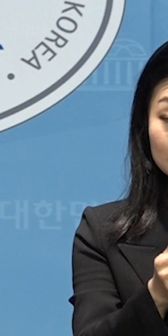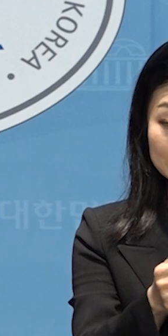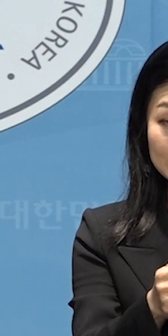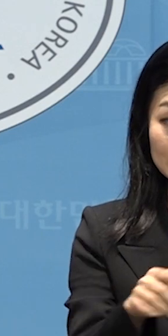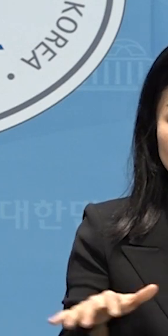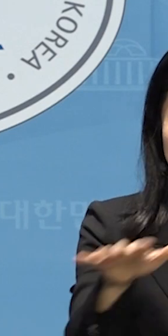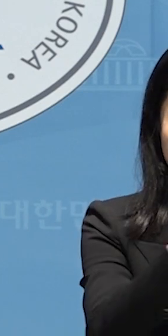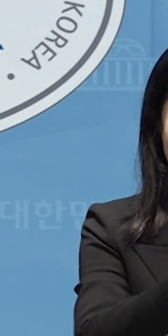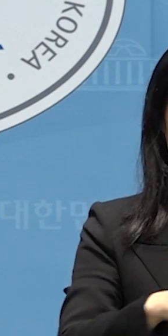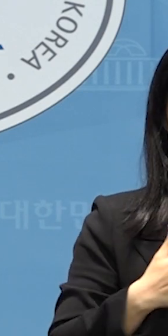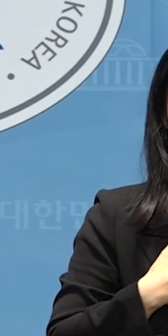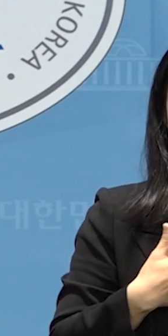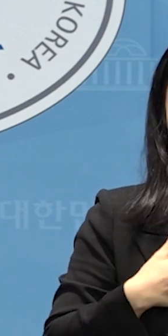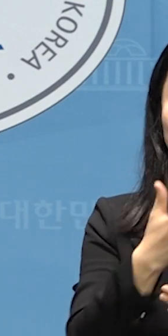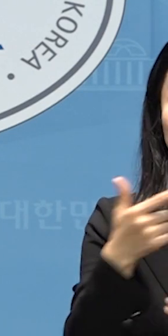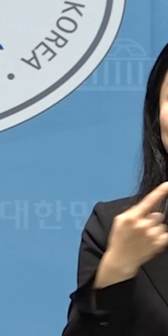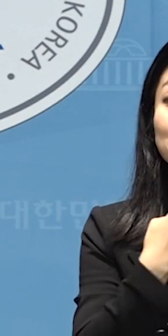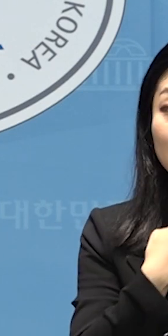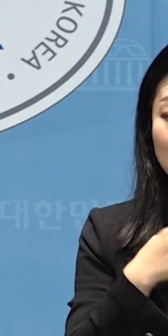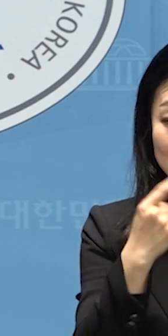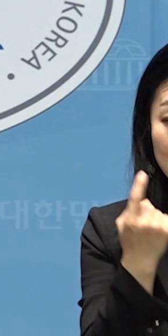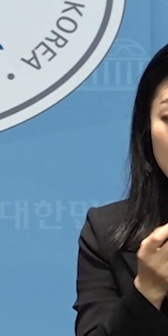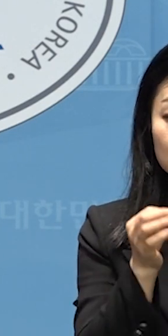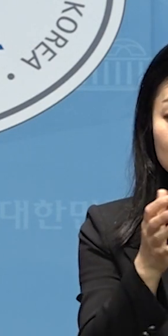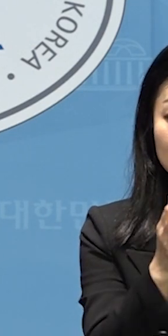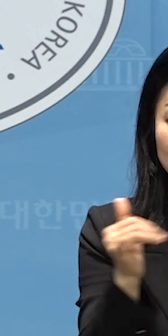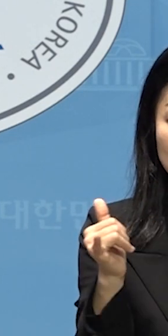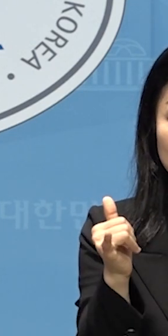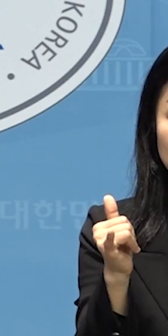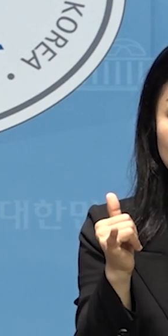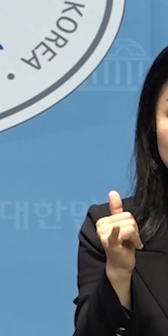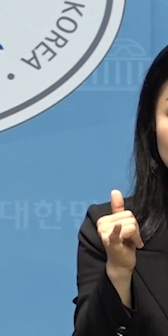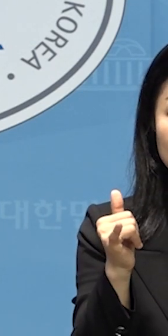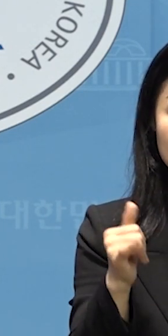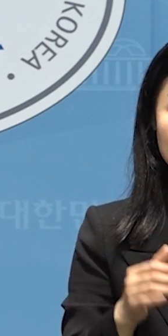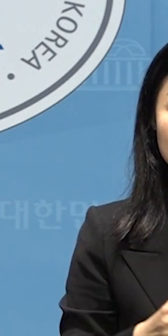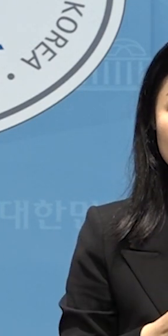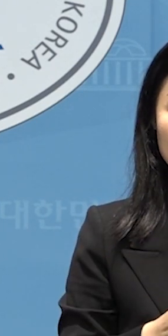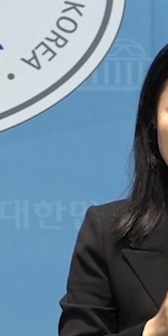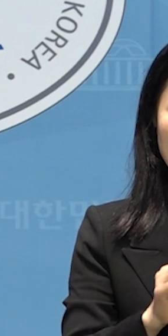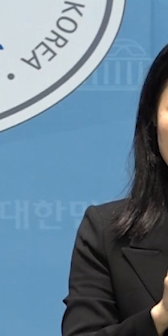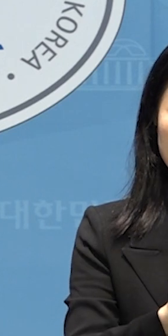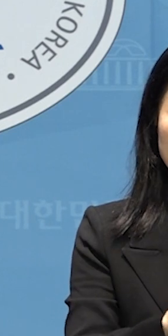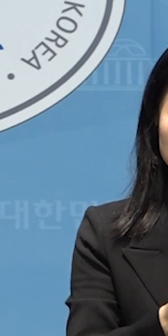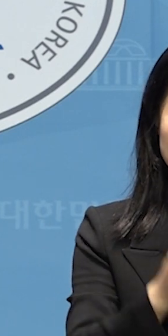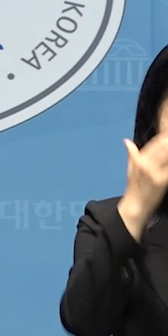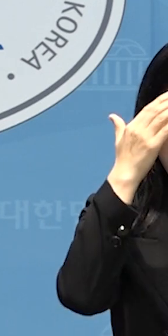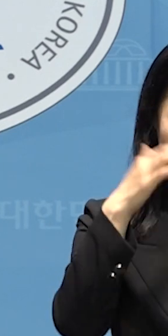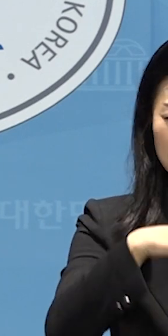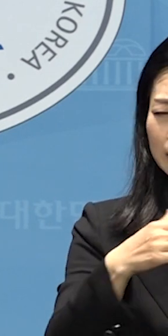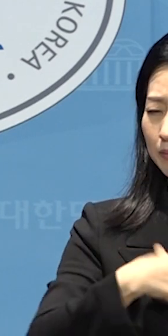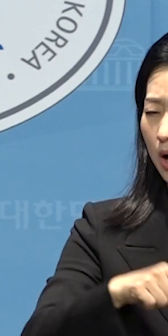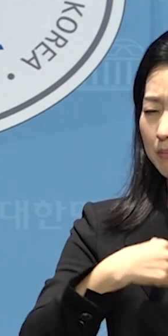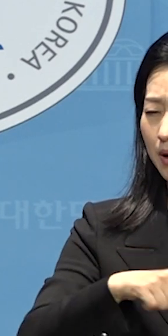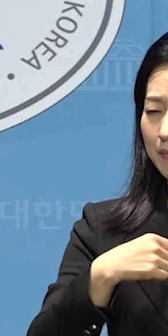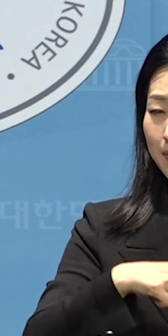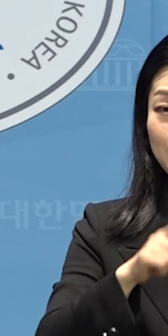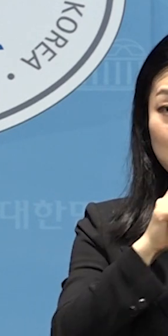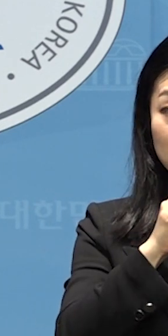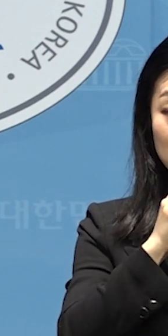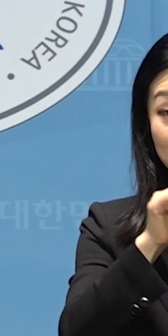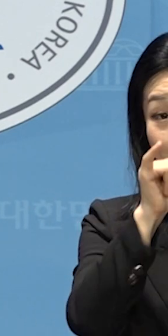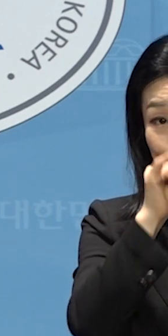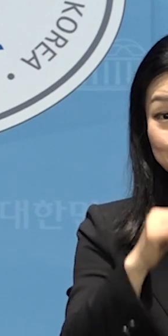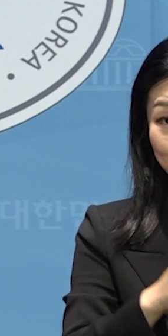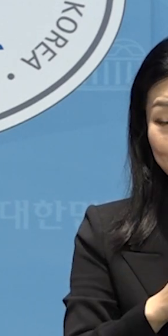현실화되고 있었습니다 개인 투자자들 사이에서는 국장 탈출은 지능 순이라는 자조적 표현까지